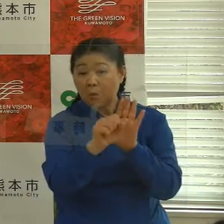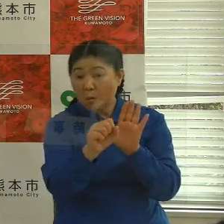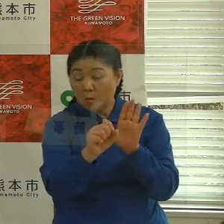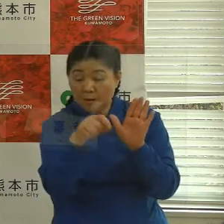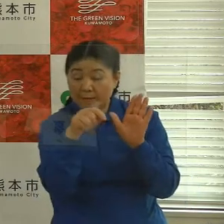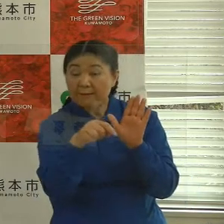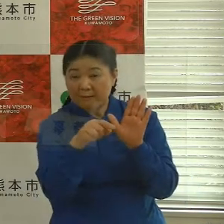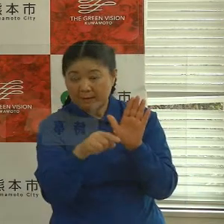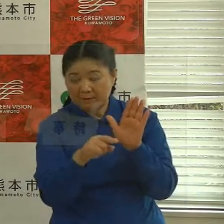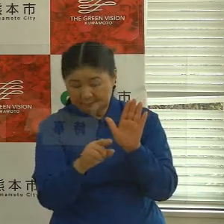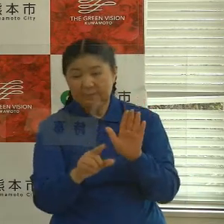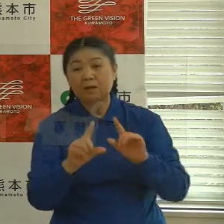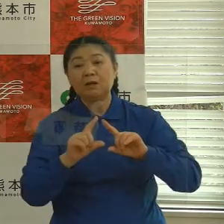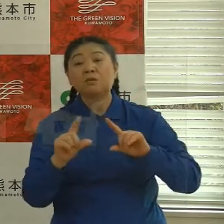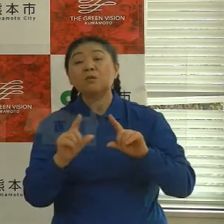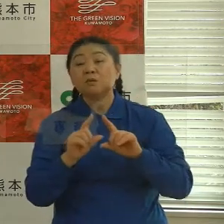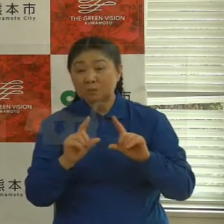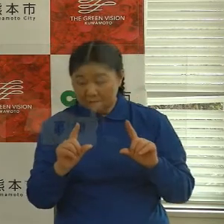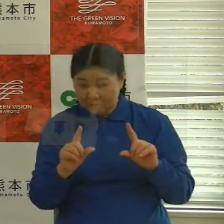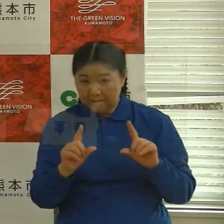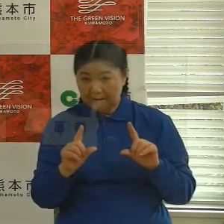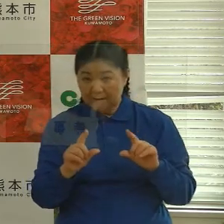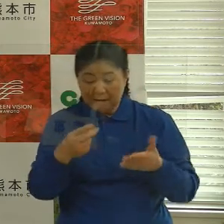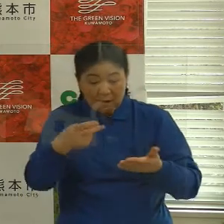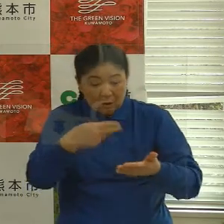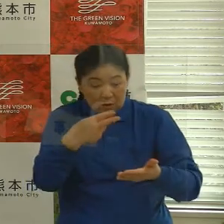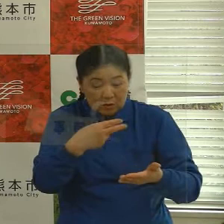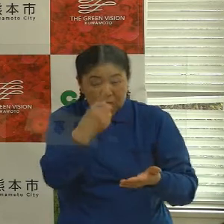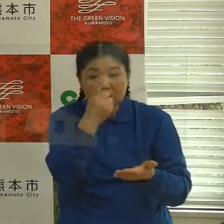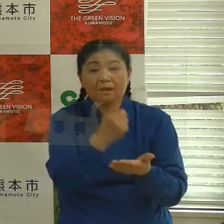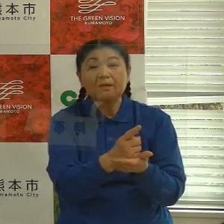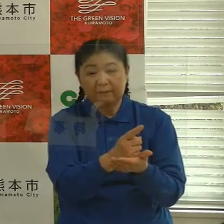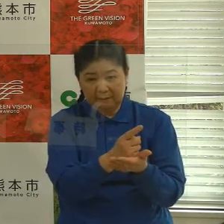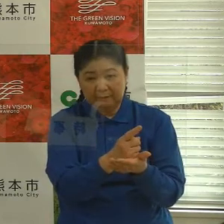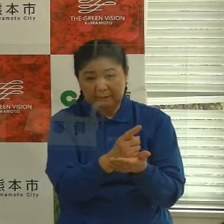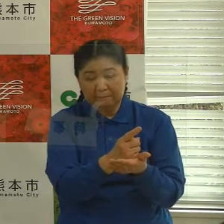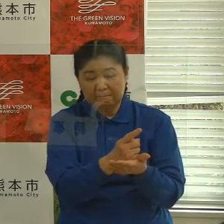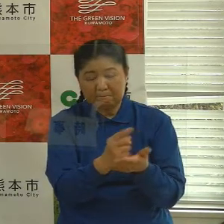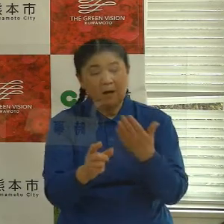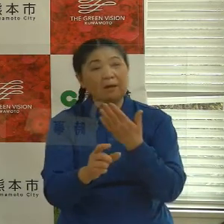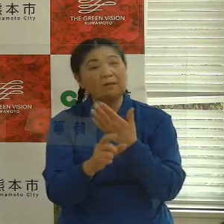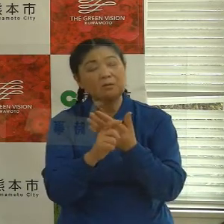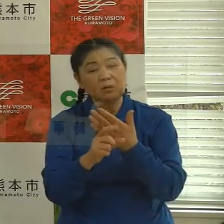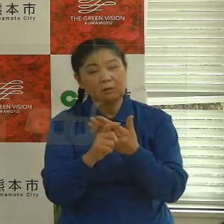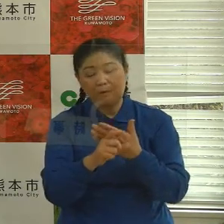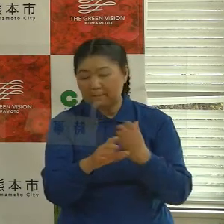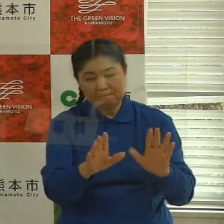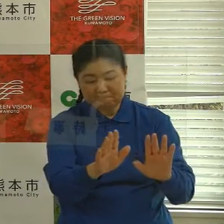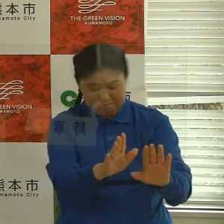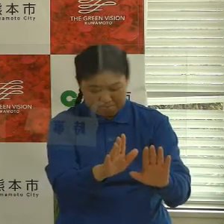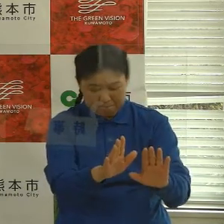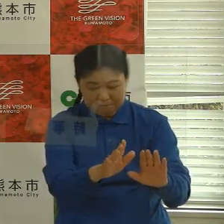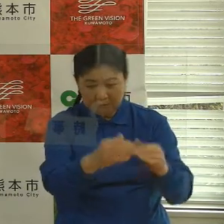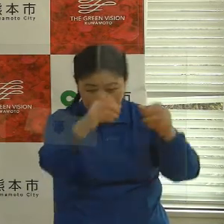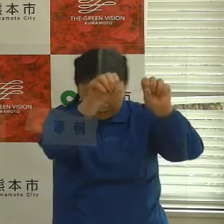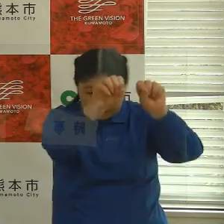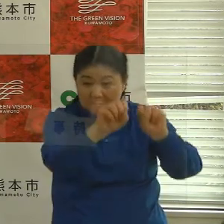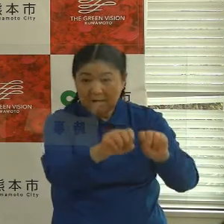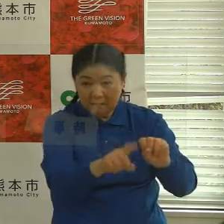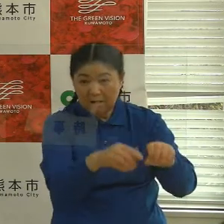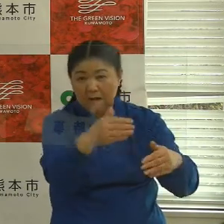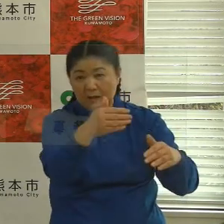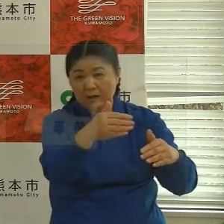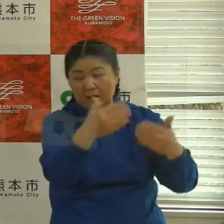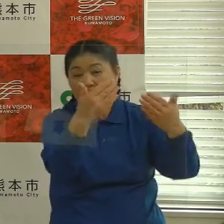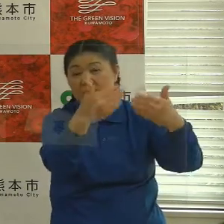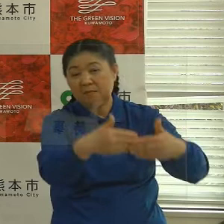ということについてはですね、やはりこれ飲食店だけを例えば閉めてしまって本